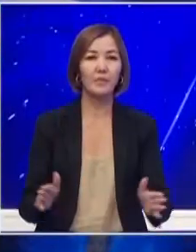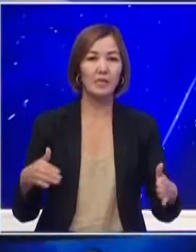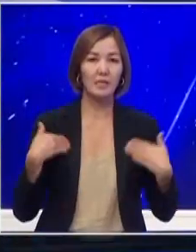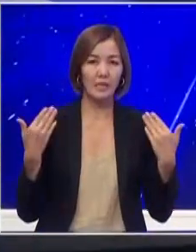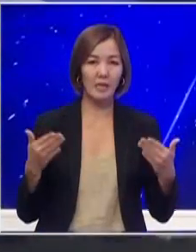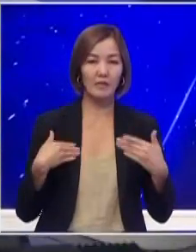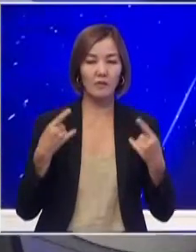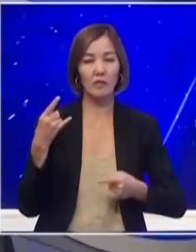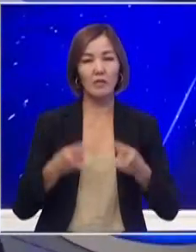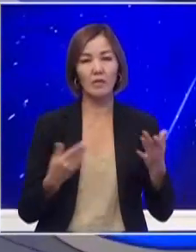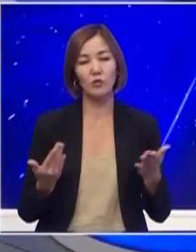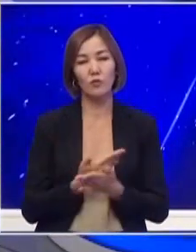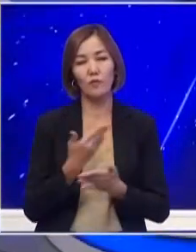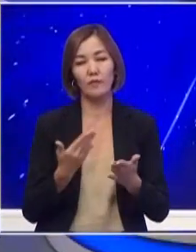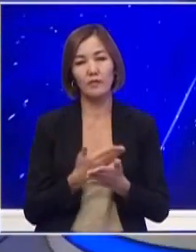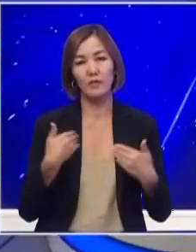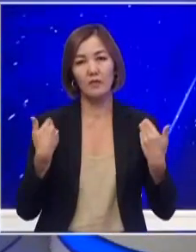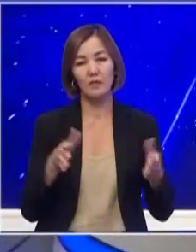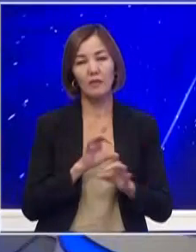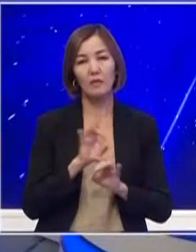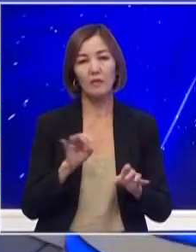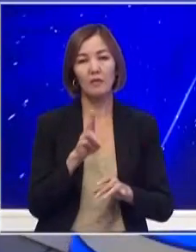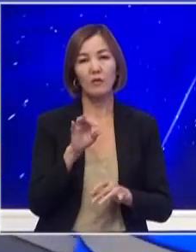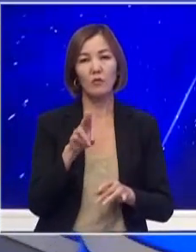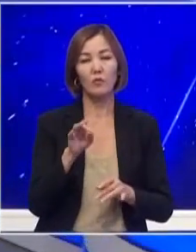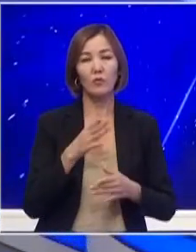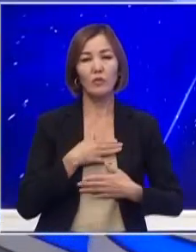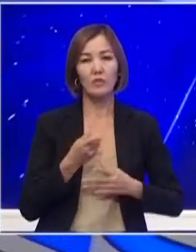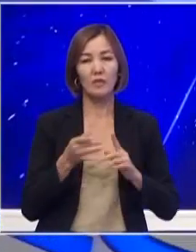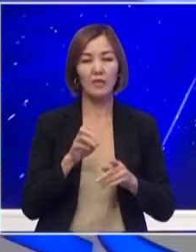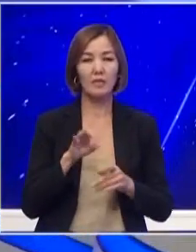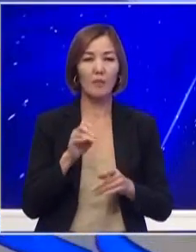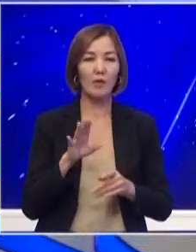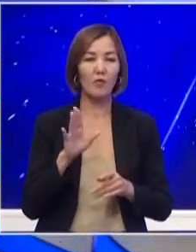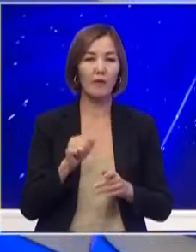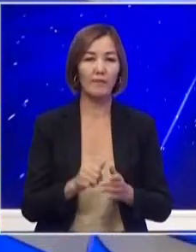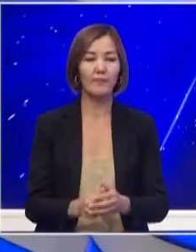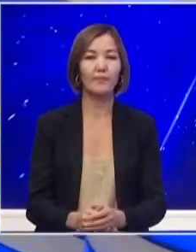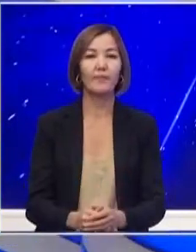Здравствуйте, в эфире телеканал «Жетсу» новости. В студии Кундуз Нурмухамбетова и сурдопереводчика Гульстан Бекова.